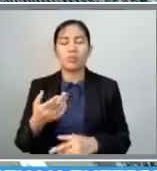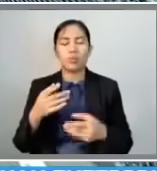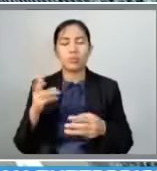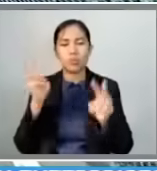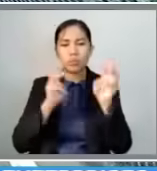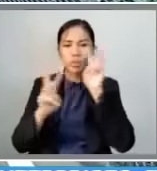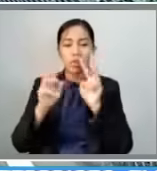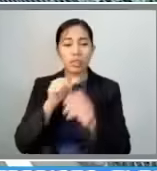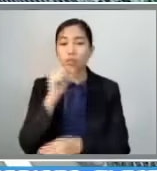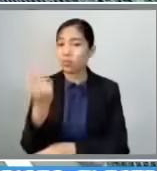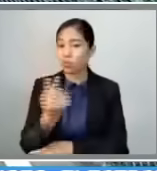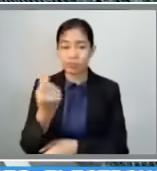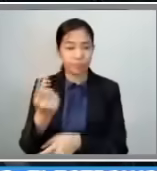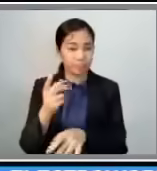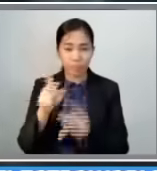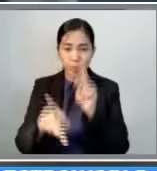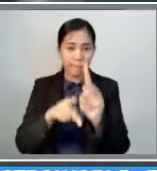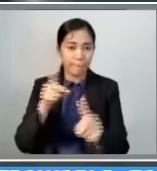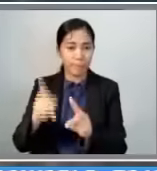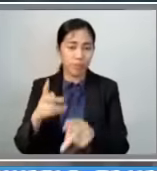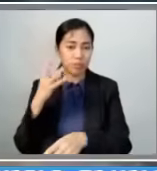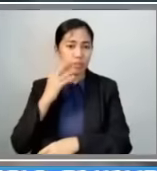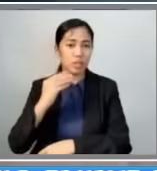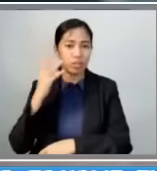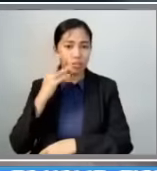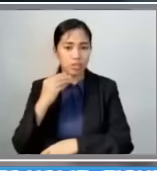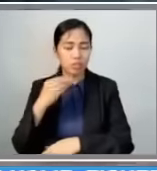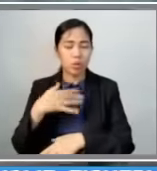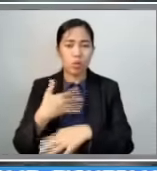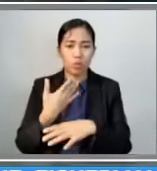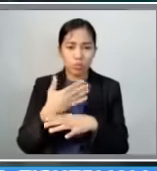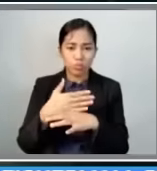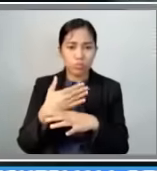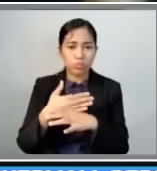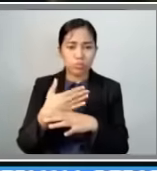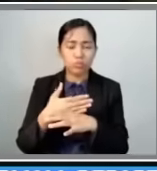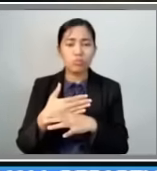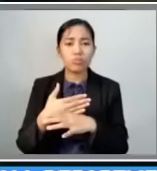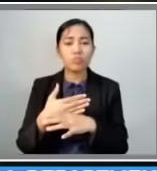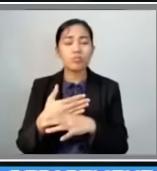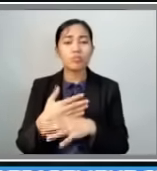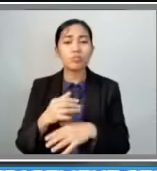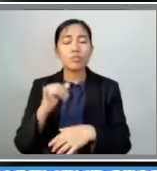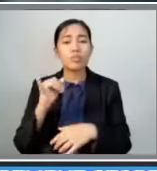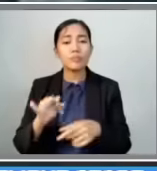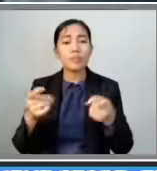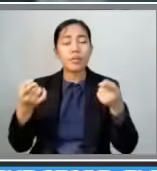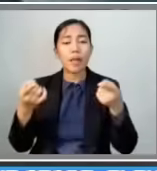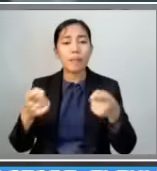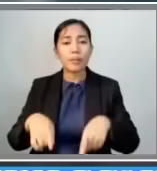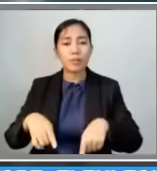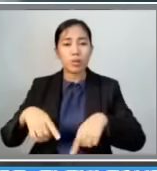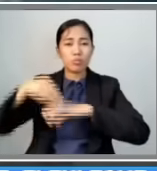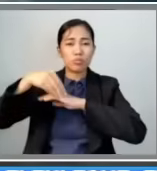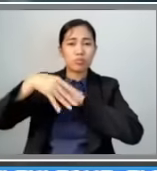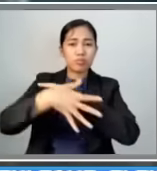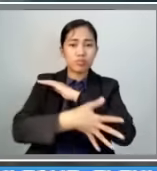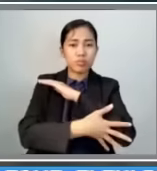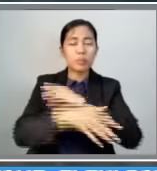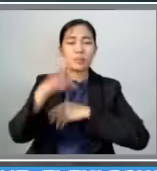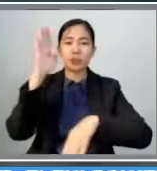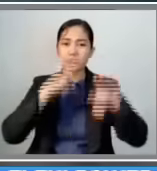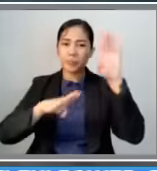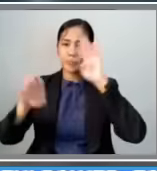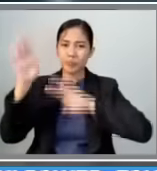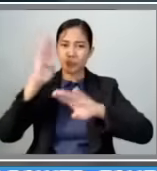tuwing tag-ulan at lalo kapag may bagyo, problema ang mga landslide